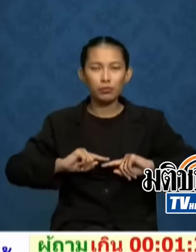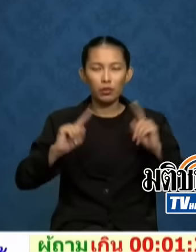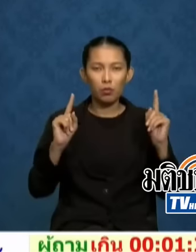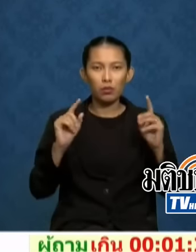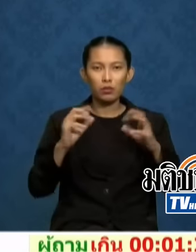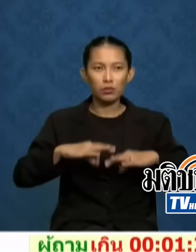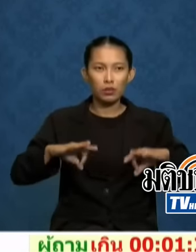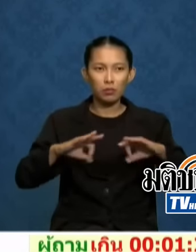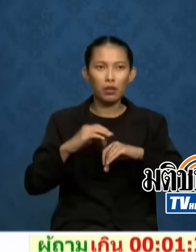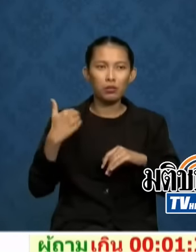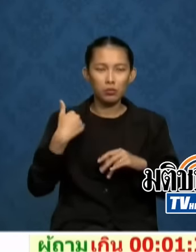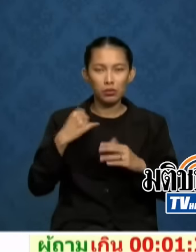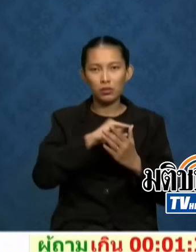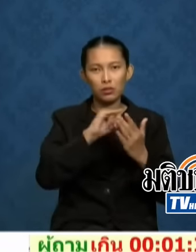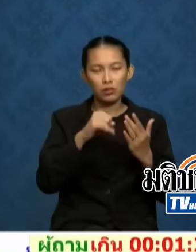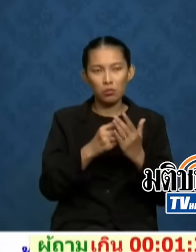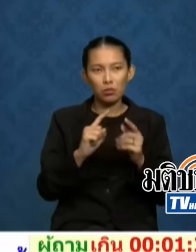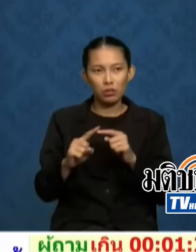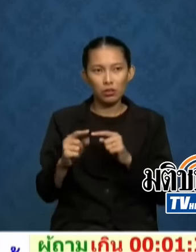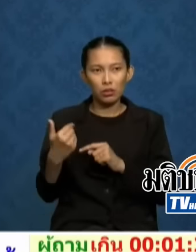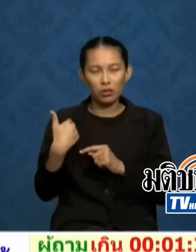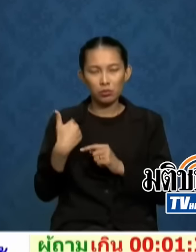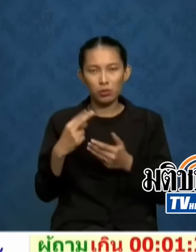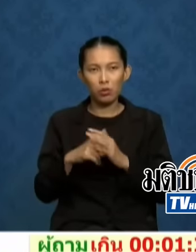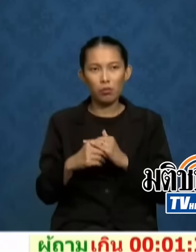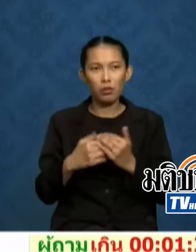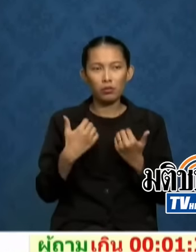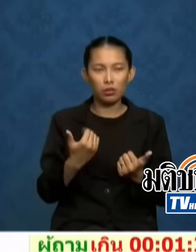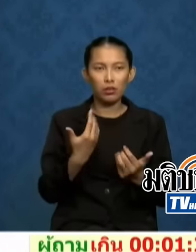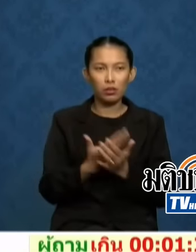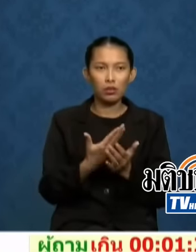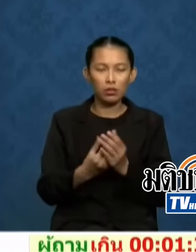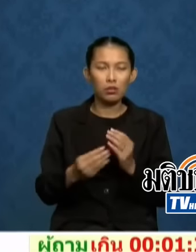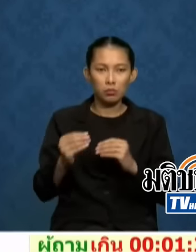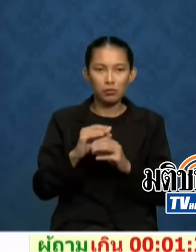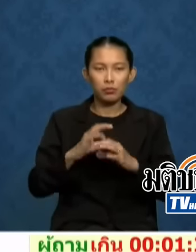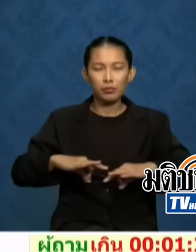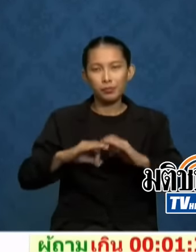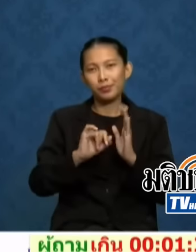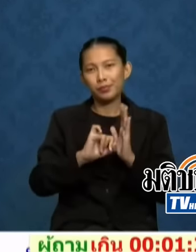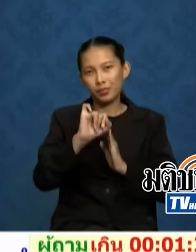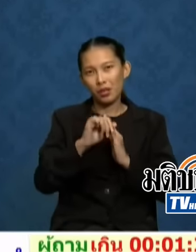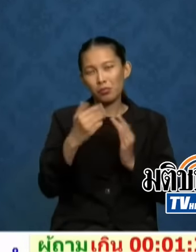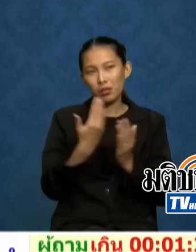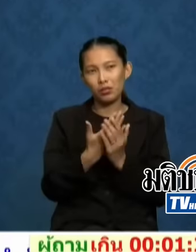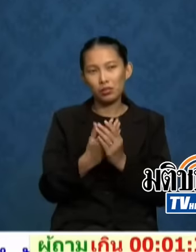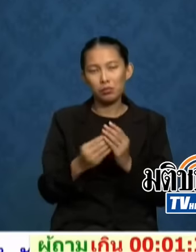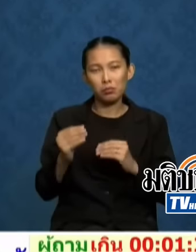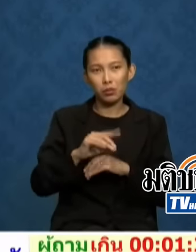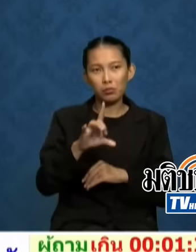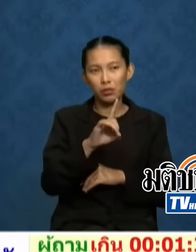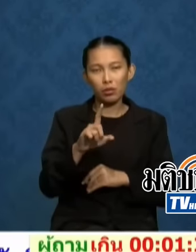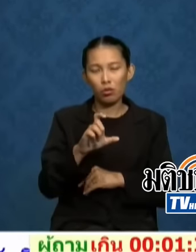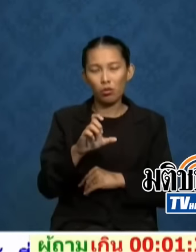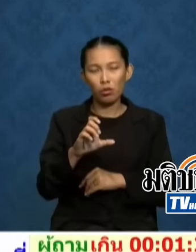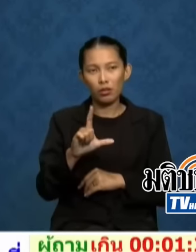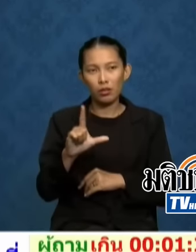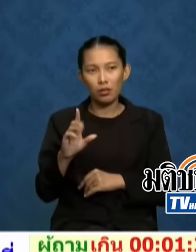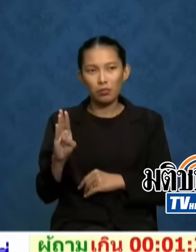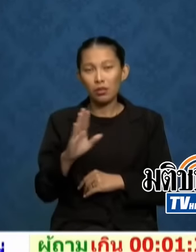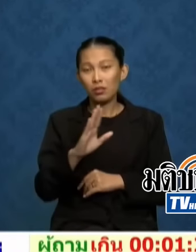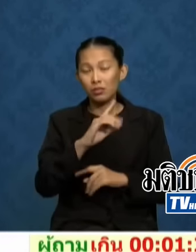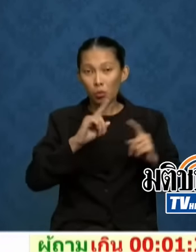ก็มีอยู่หลายจังหวัดซึ่งได้มีการขยายวงเงินไปโดยเฉพาะที่เชียงใหม่นะครับขยายเป็น100ล้านแต่ไม่ได้หมายความว่า